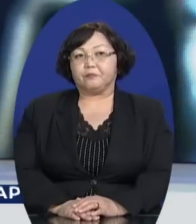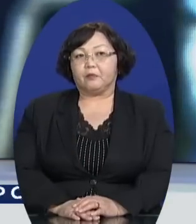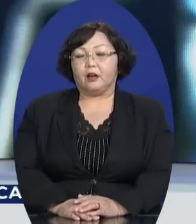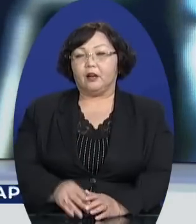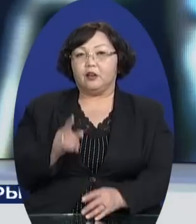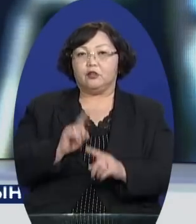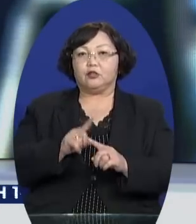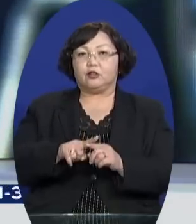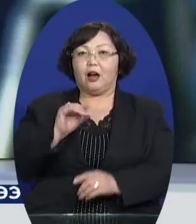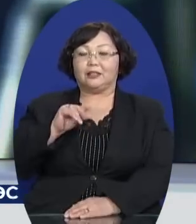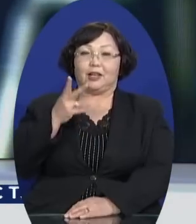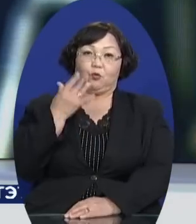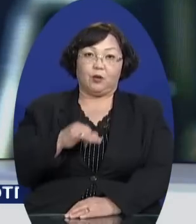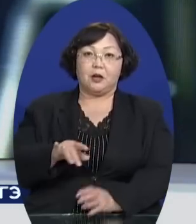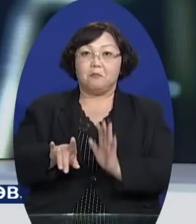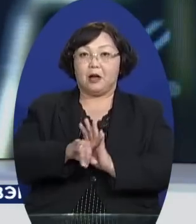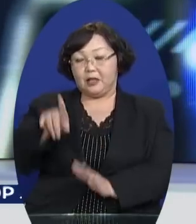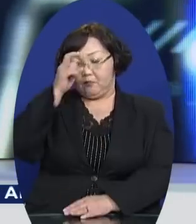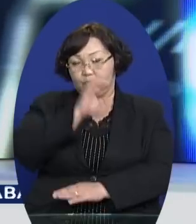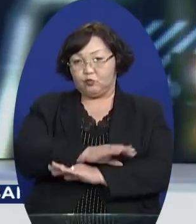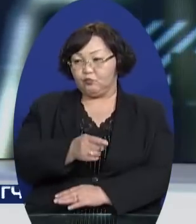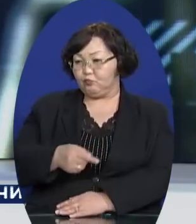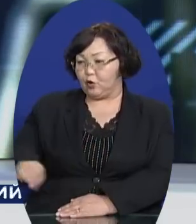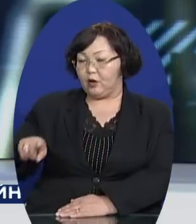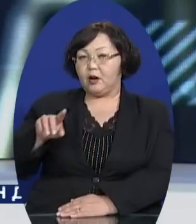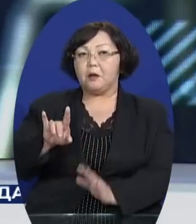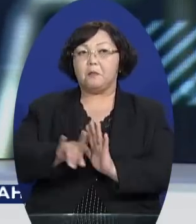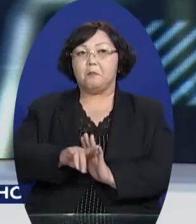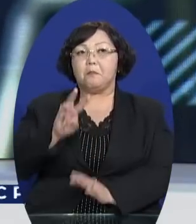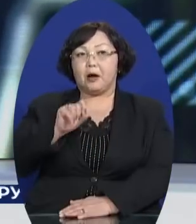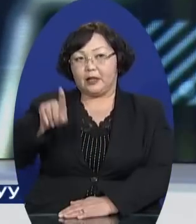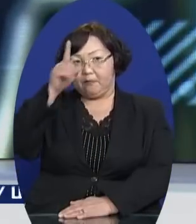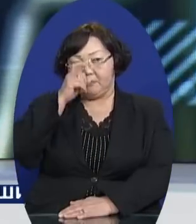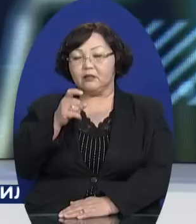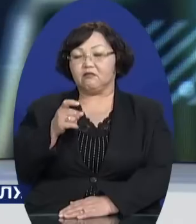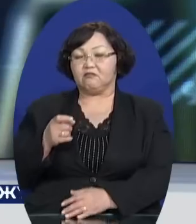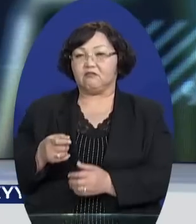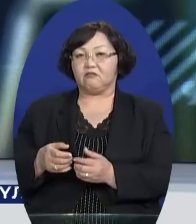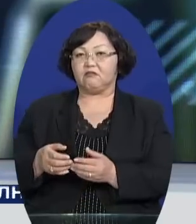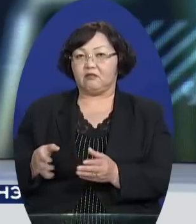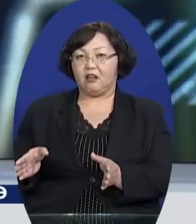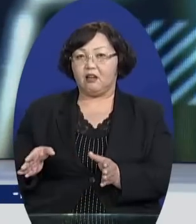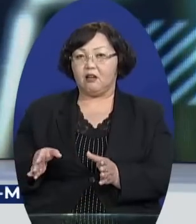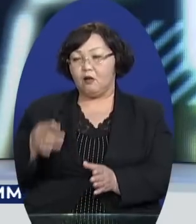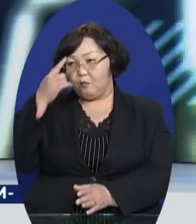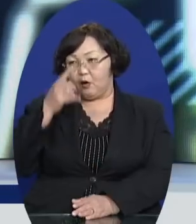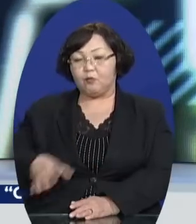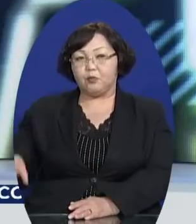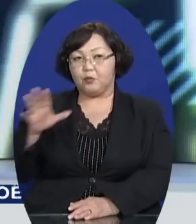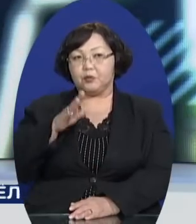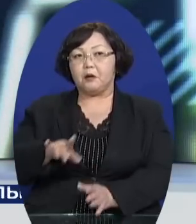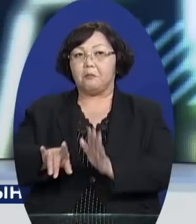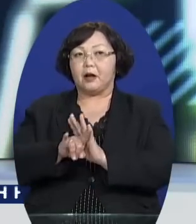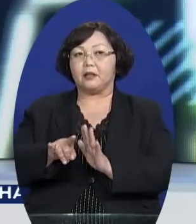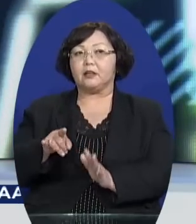Өдөөжхийн сургуулийн мал эмнэлгийн сургууль дэргэдээ мал эмнэлгийн эмнэлэгтэй боллоо. Энэ эмнэлгийг Монгол Улсын мал эмнэлгийн чадвархийг бэхжүүлэх мал эмнэлгийн эрүүл мэндийн төв байгуулах төслийн